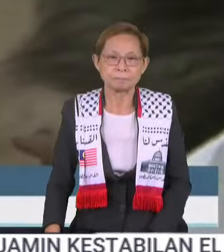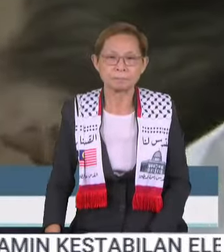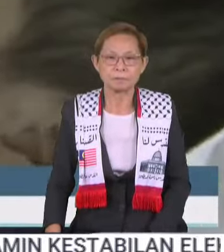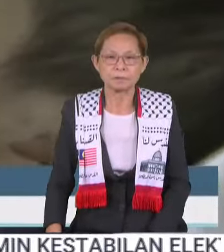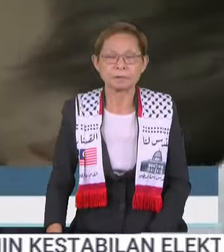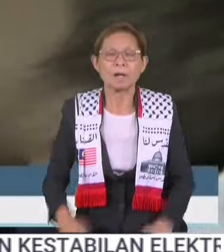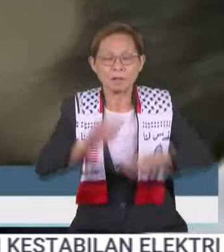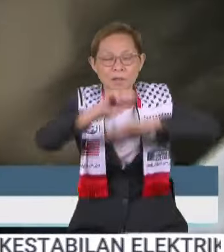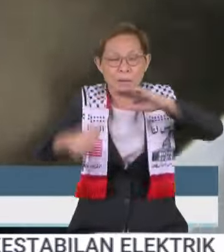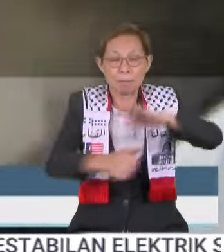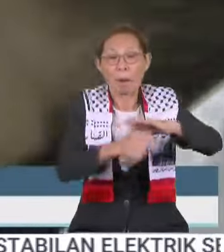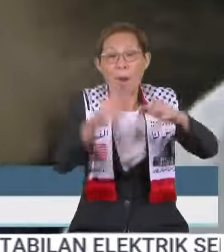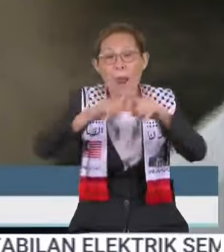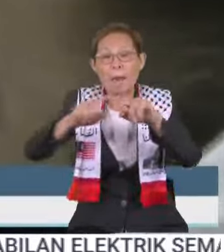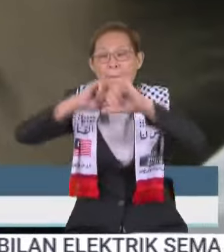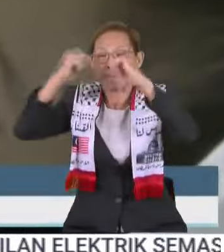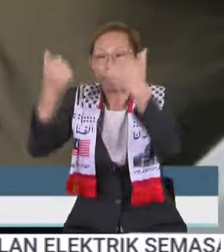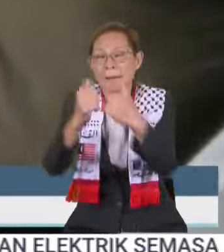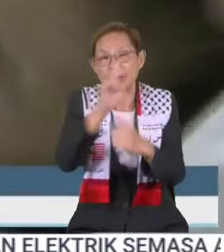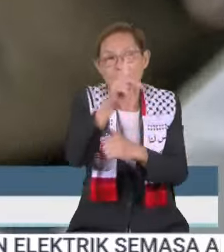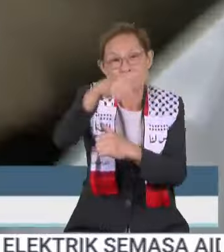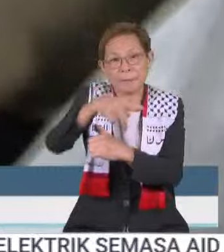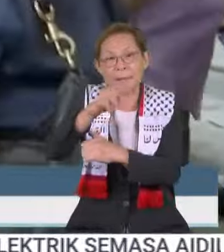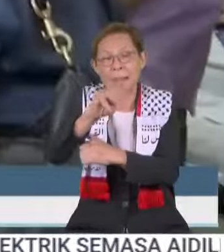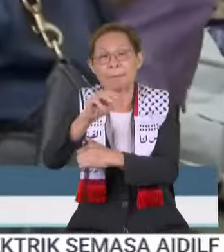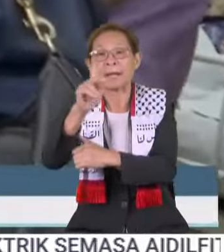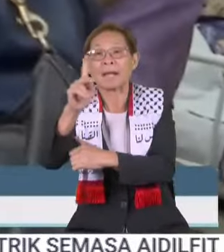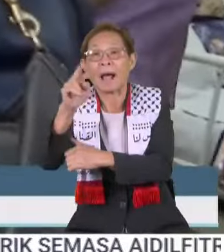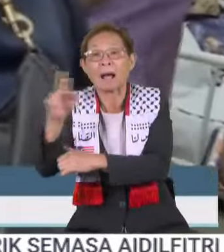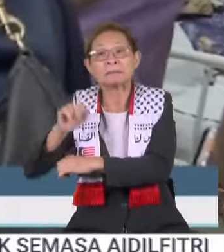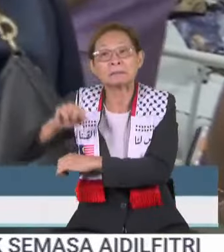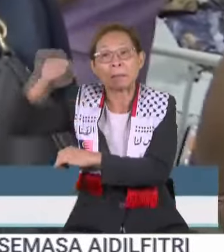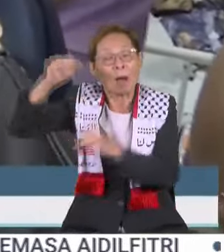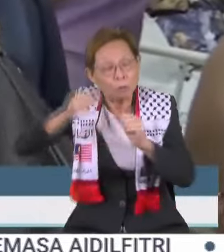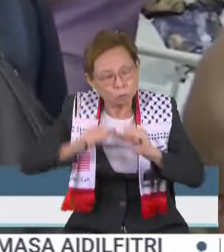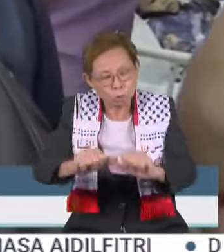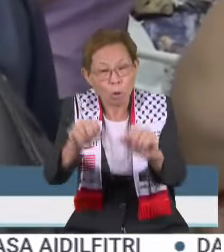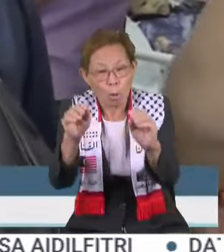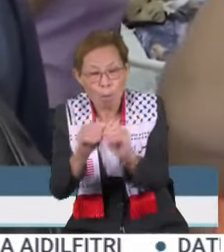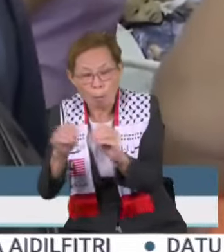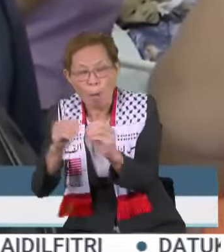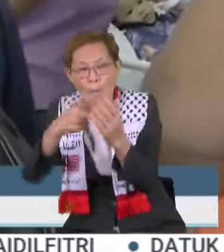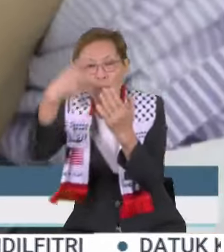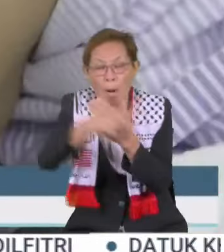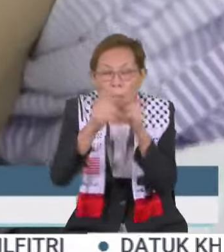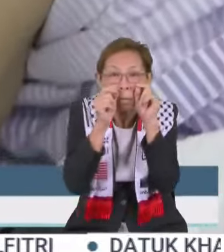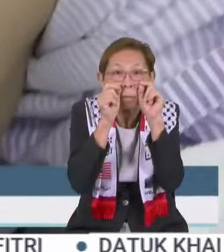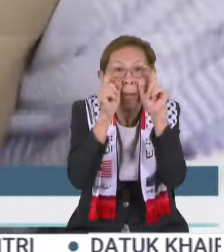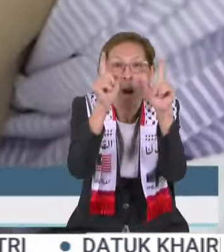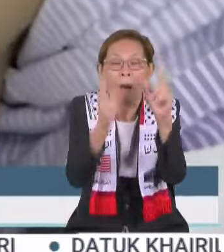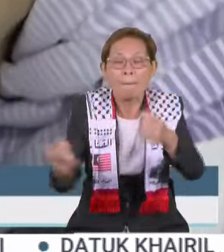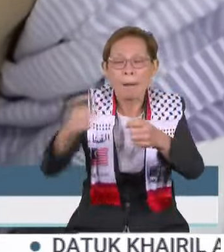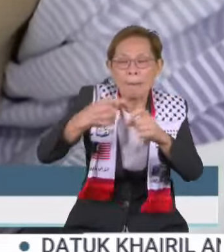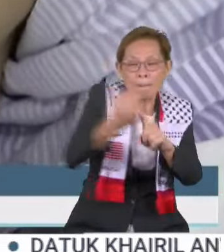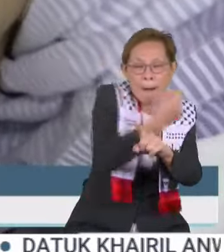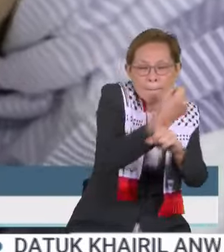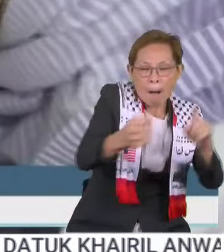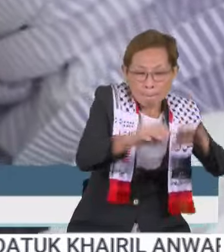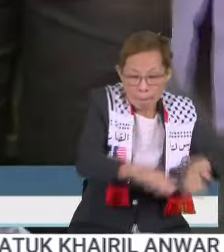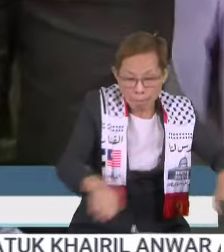Sehubungan itu, di bawah pelbagai agensi KPMKR Sabah akan terus mempergiatkan program kesedaran mengenai kes dera